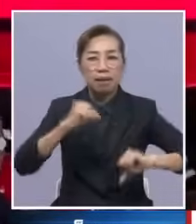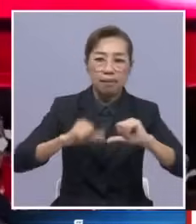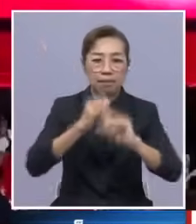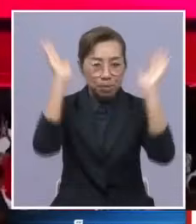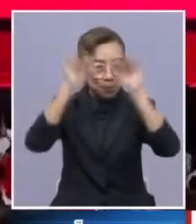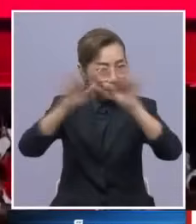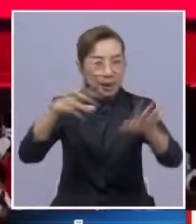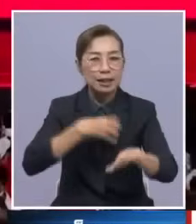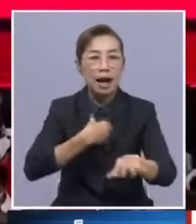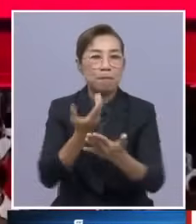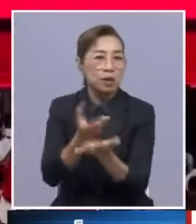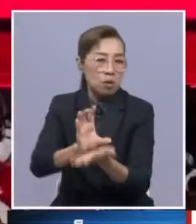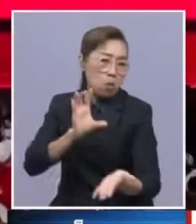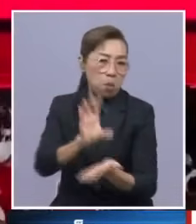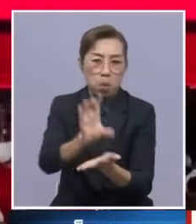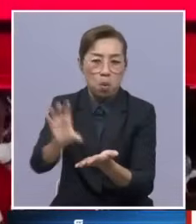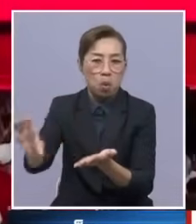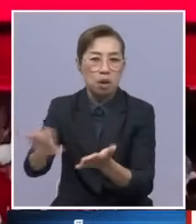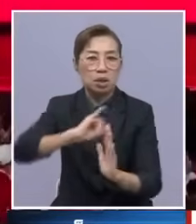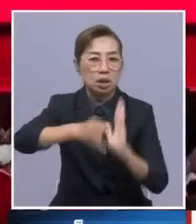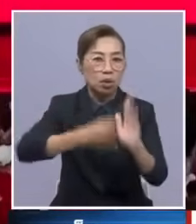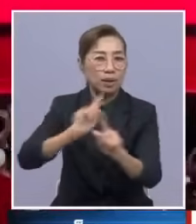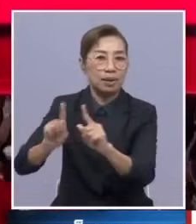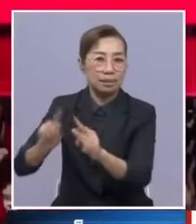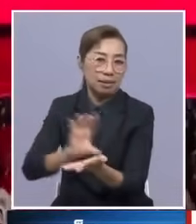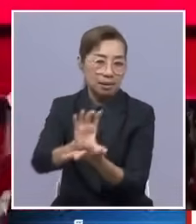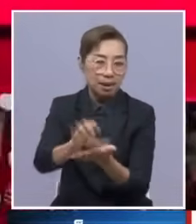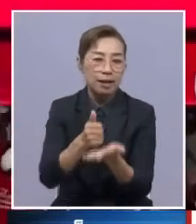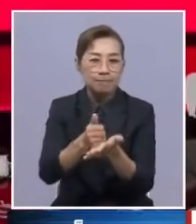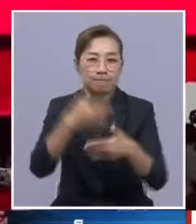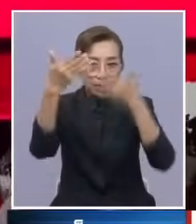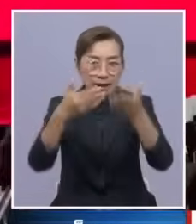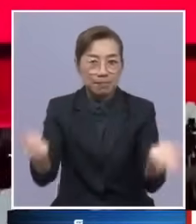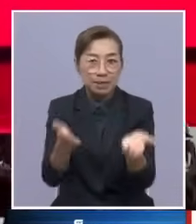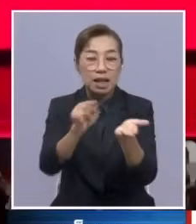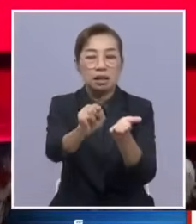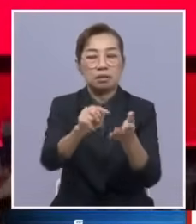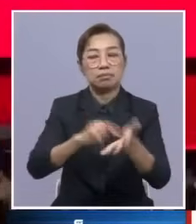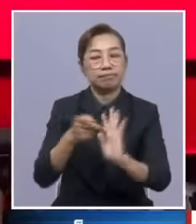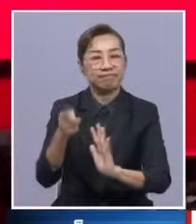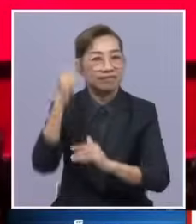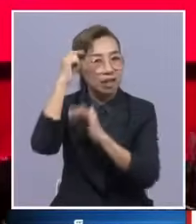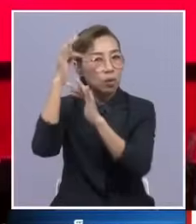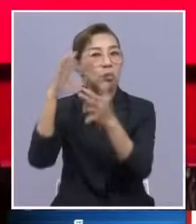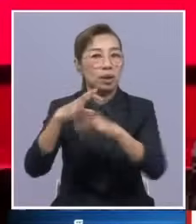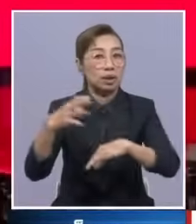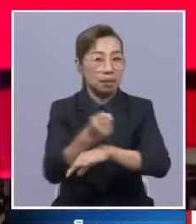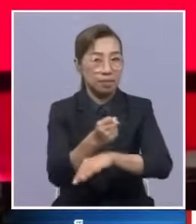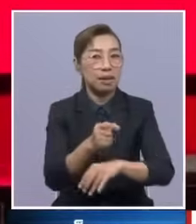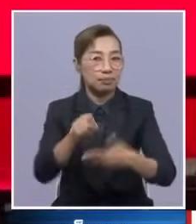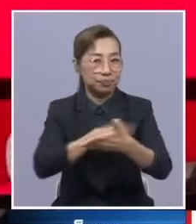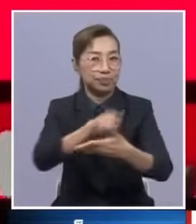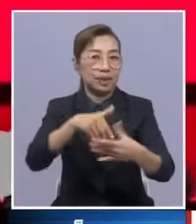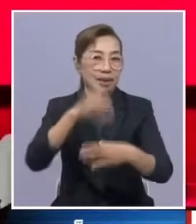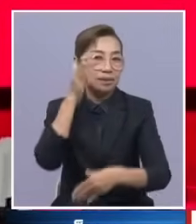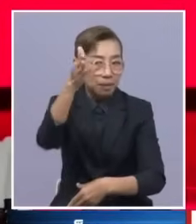วานโปรยเม็ดเงินผ่านโครงการในจังหวัดรองและใกล้เคียงก็ถูกมองว่าอันนี้มันเป็นการหวังผลทางการเมืองหรือไม่